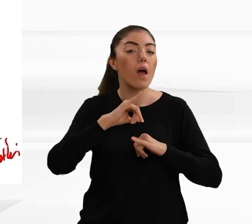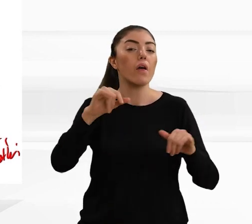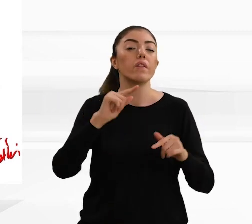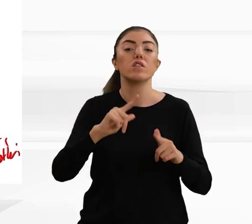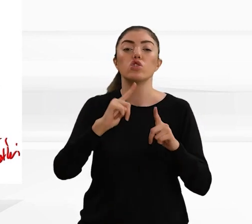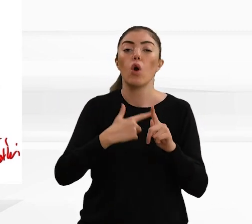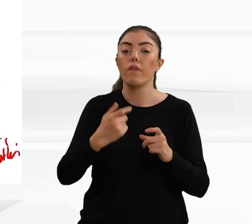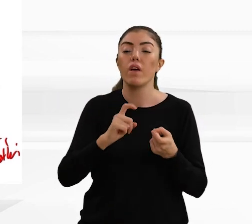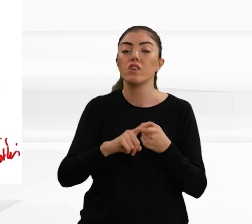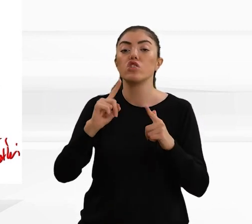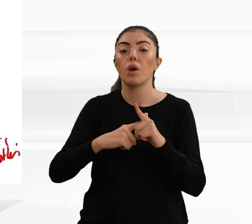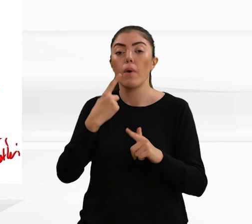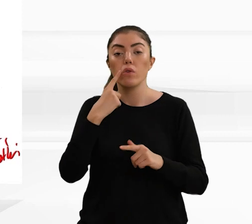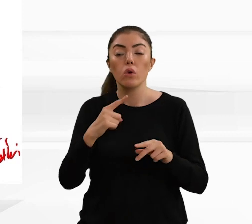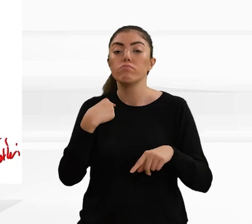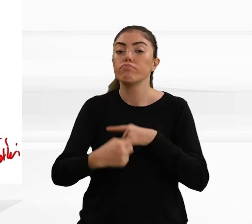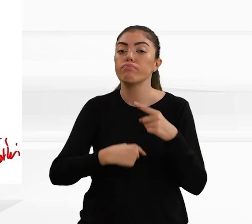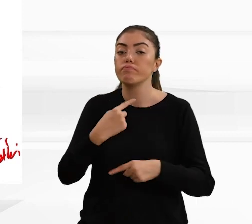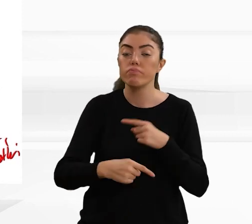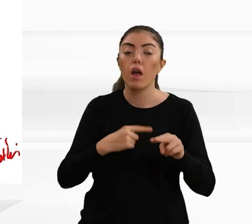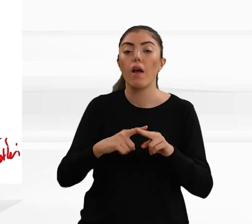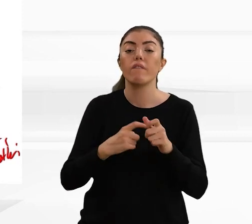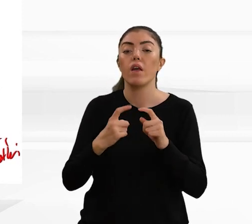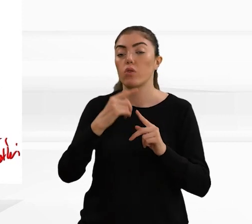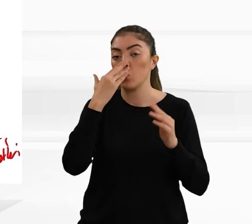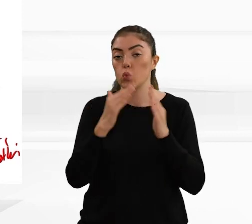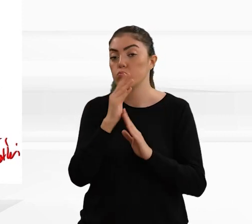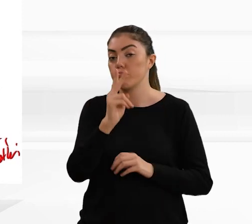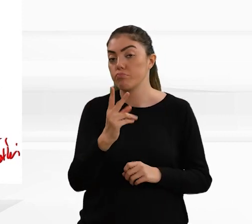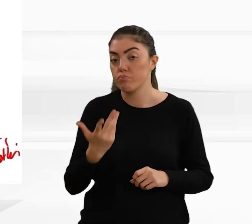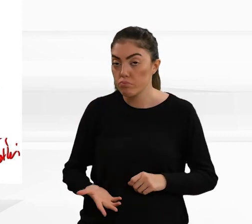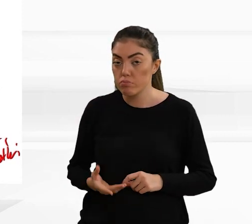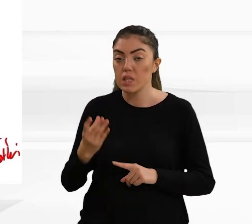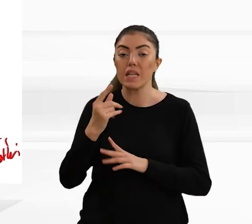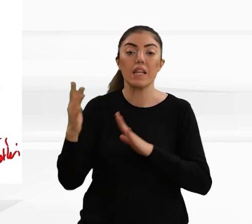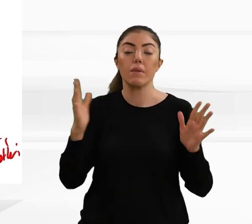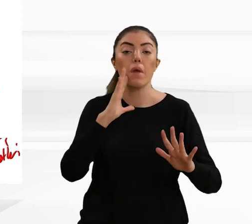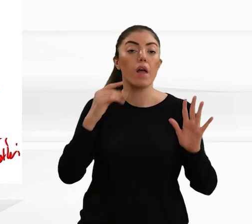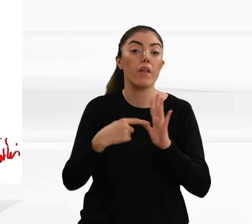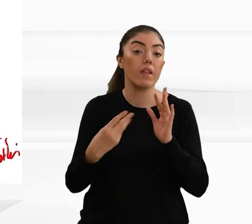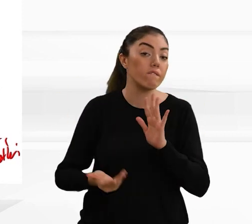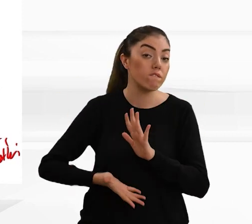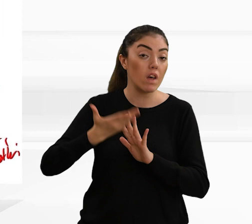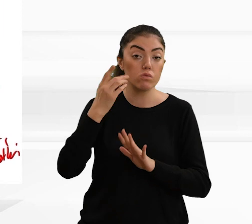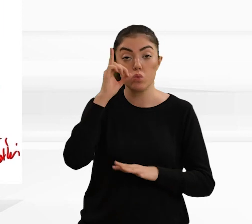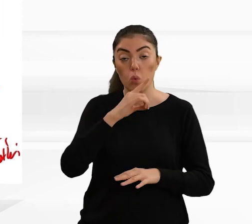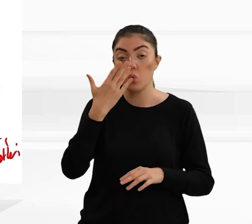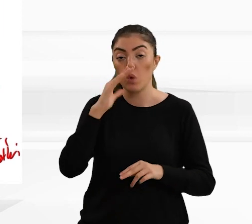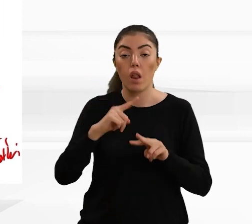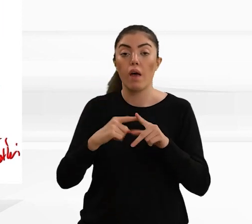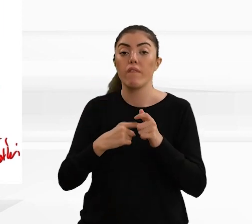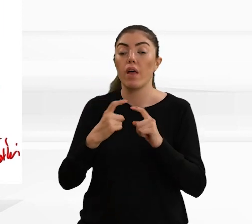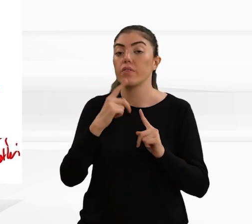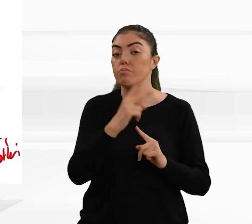Ceo lojik ve Jeomorfolojik kökenli afetlerden dir iklimin etkisi daha fazla olduğu doğal